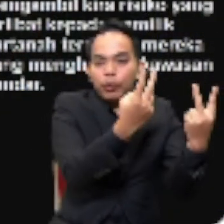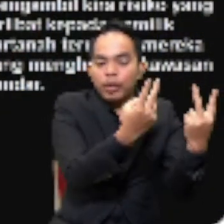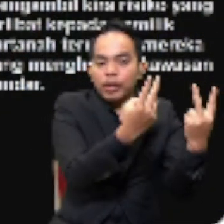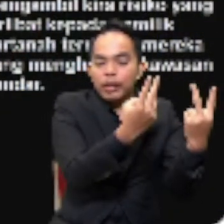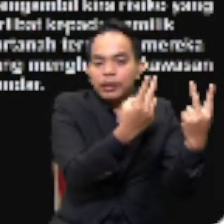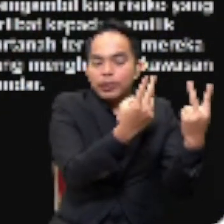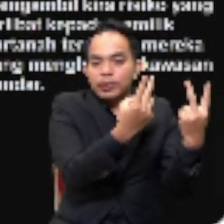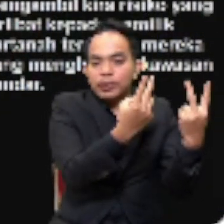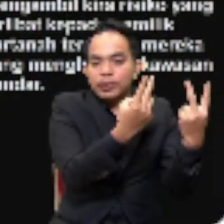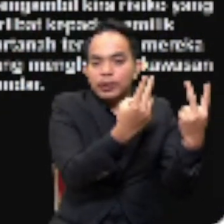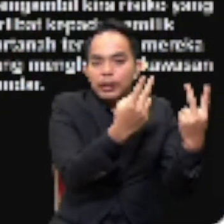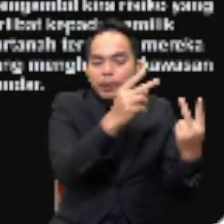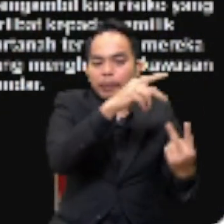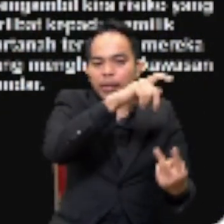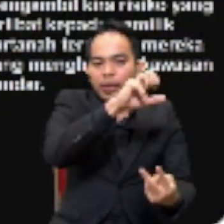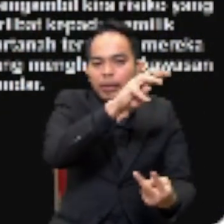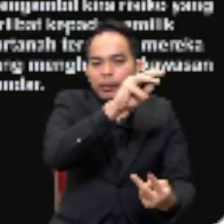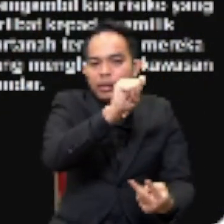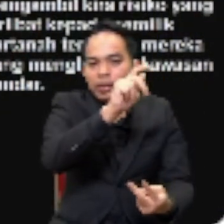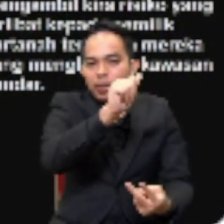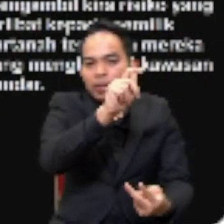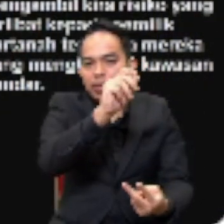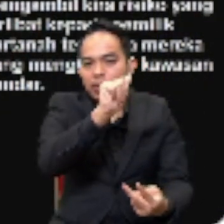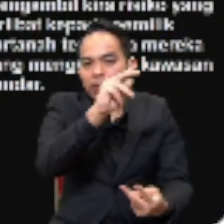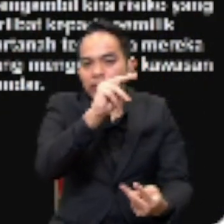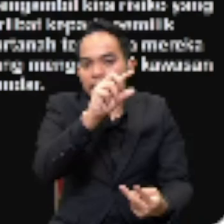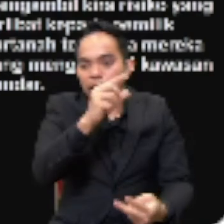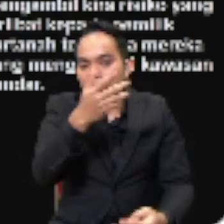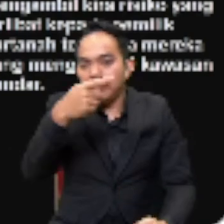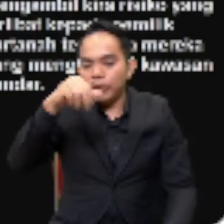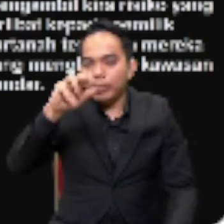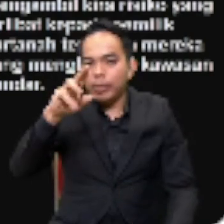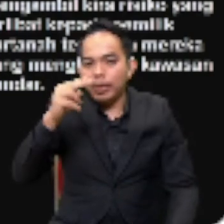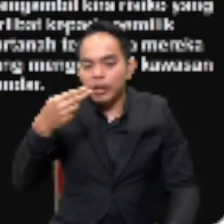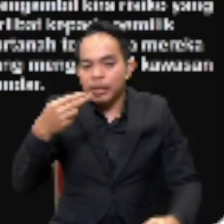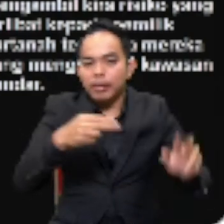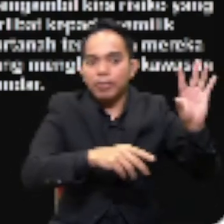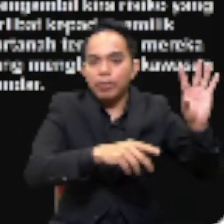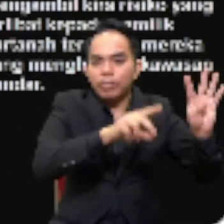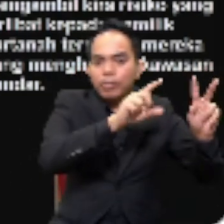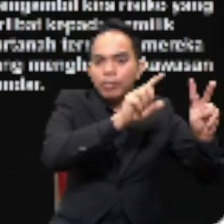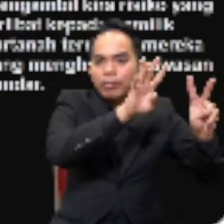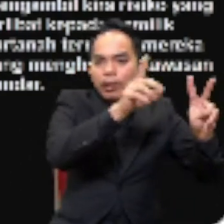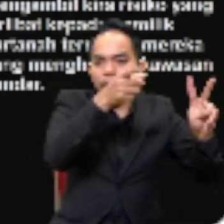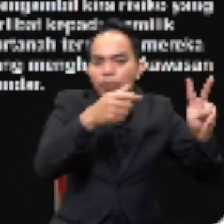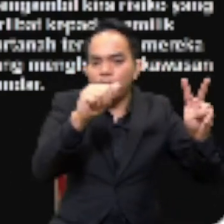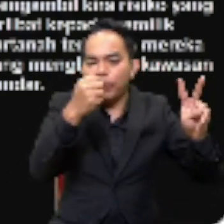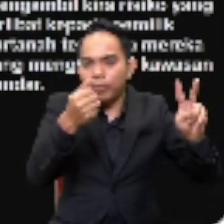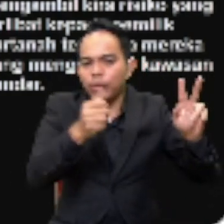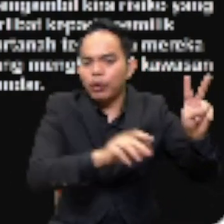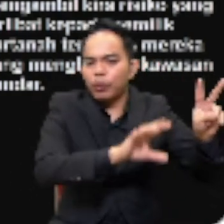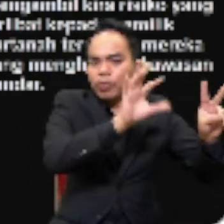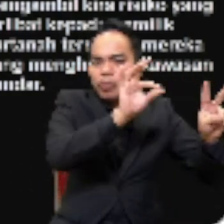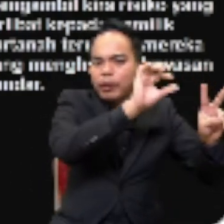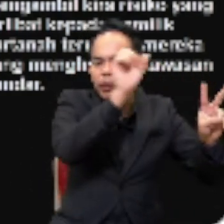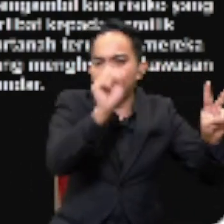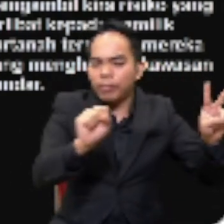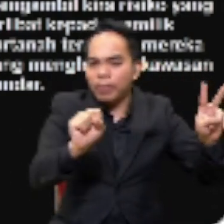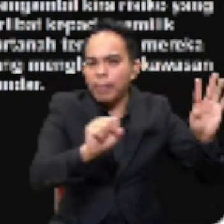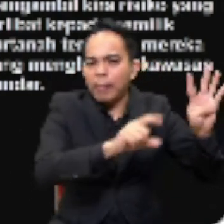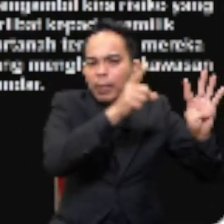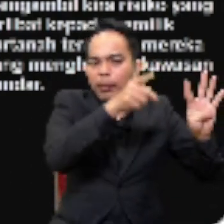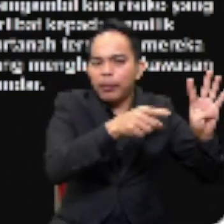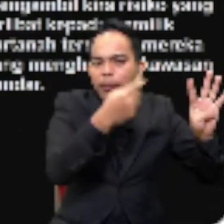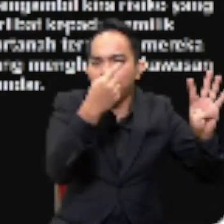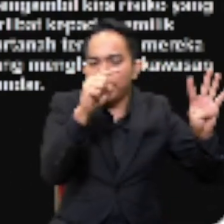daripada permatang Pau bertarik 24 Oktober soalan nombor 29 daripada kluang bertarikh 4